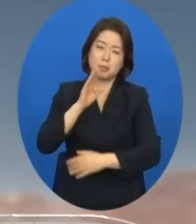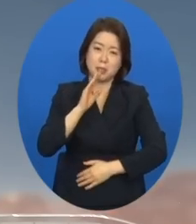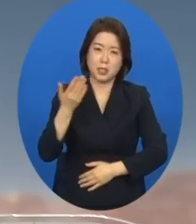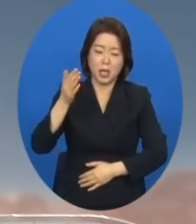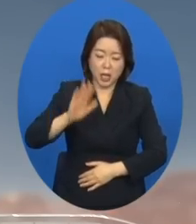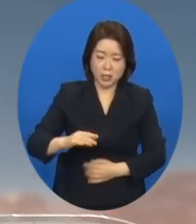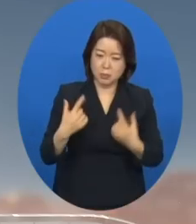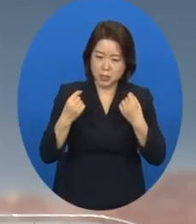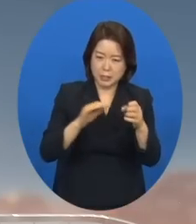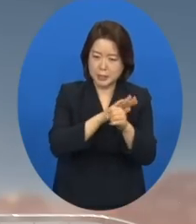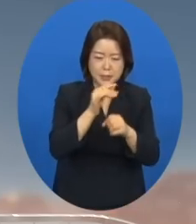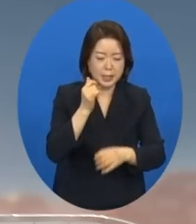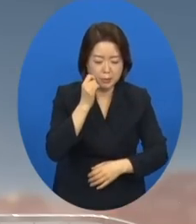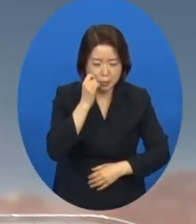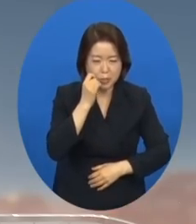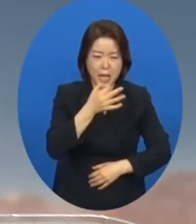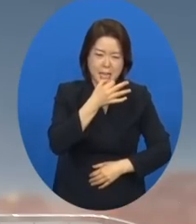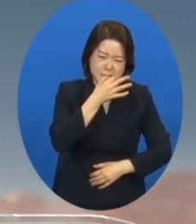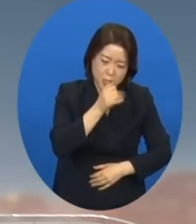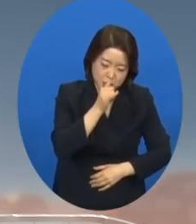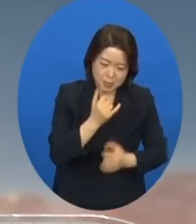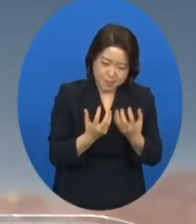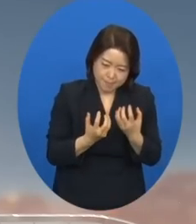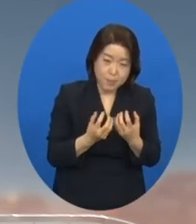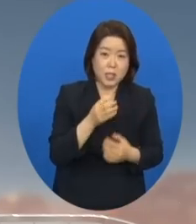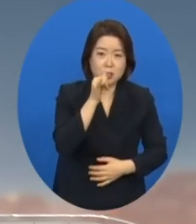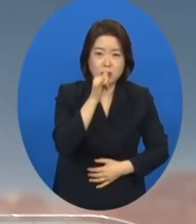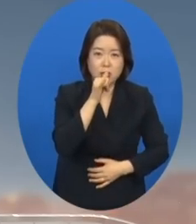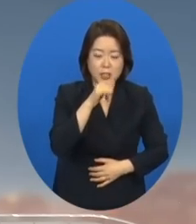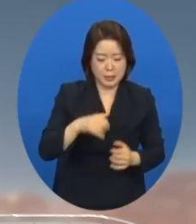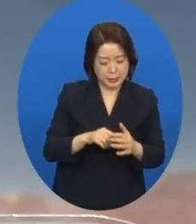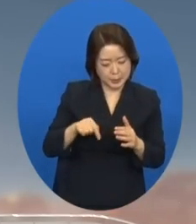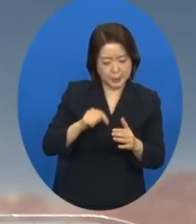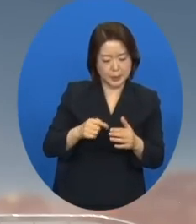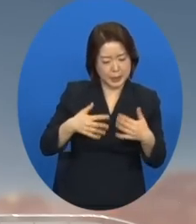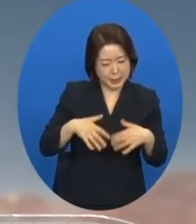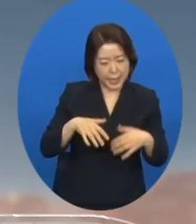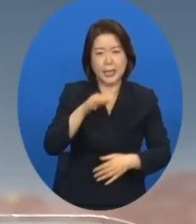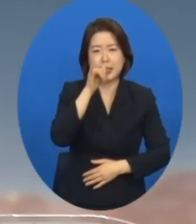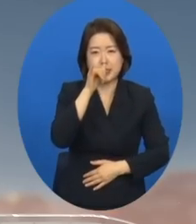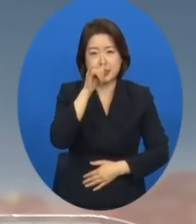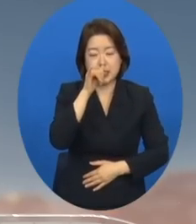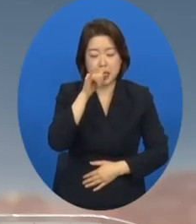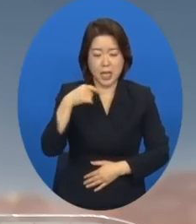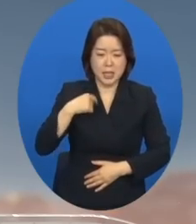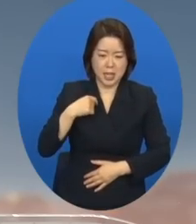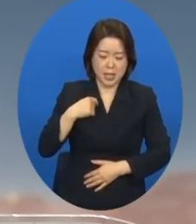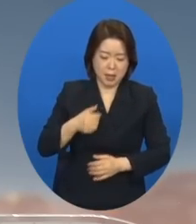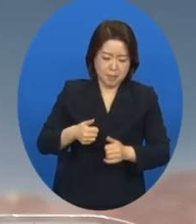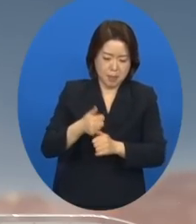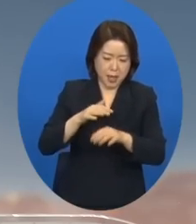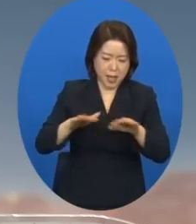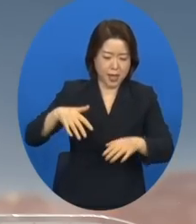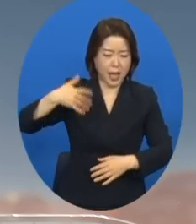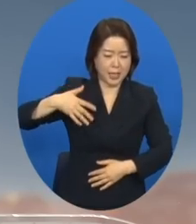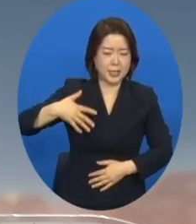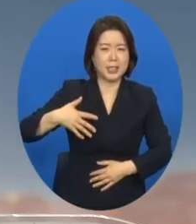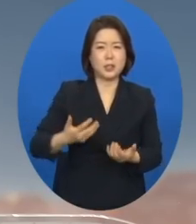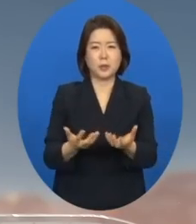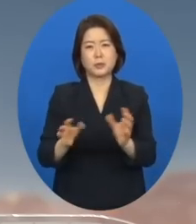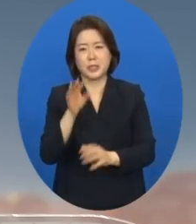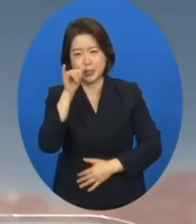사랑하지 못하고 욕심내고 막 그런 부분이 있잖아요 우리 영역이 있어요 아직도 점령하지 못한 영역 하나님이